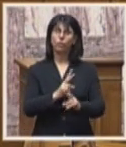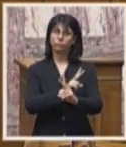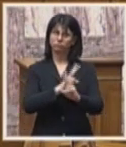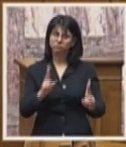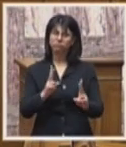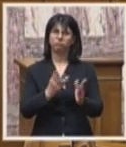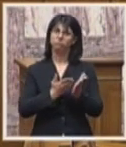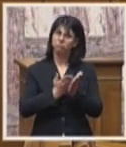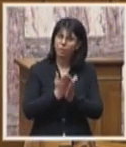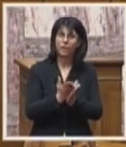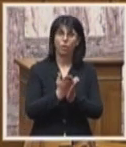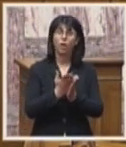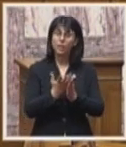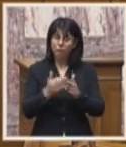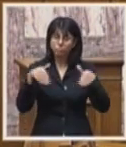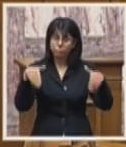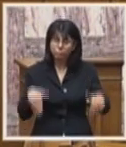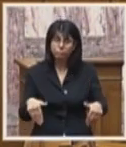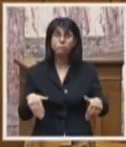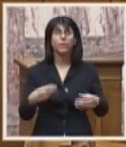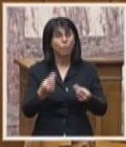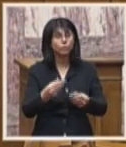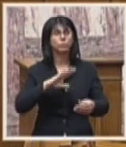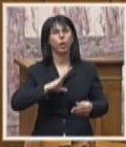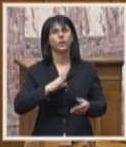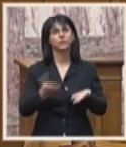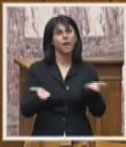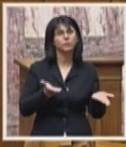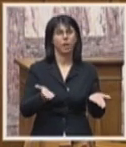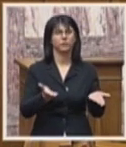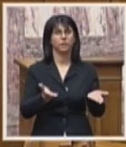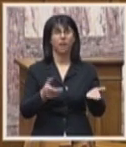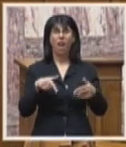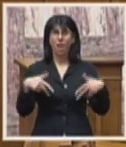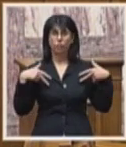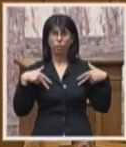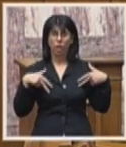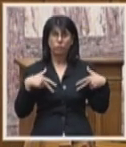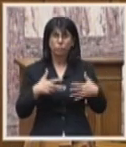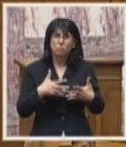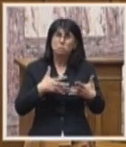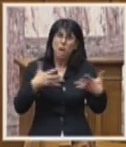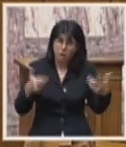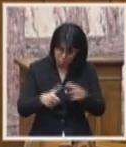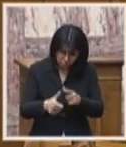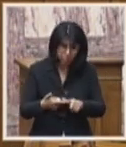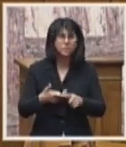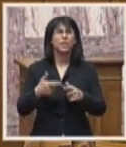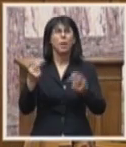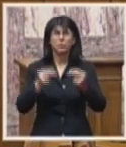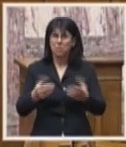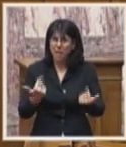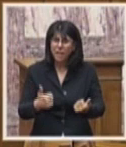να υπηρετεί τον πολίτη με σωστές υπηρεσίες. Αλλά αυτό το κράτος ήταν τεράστιο, συγκεντρωτικό, αναποτελεσματικό,